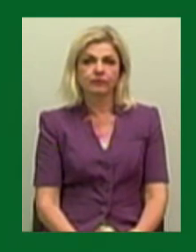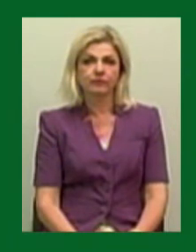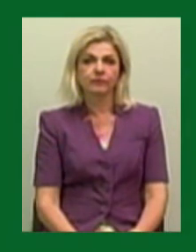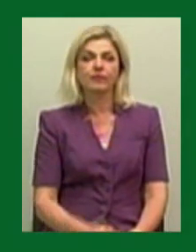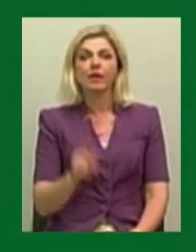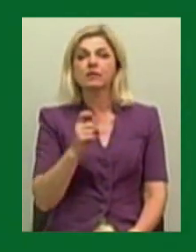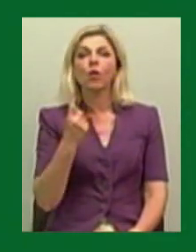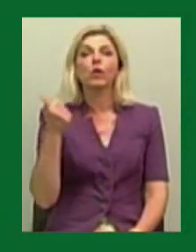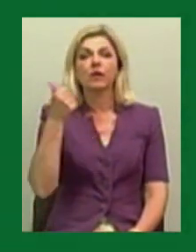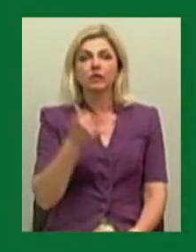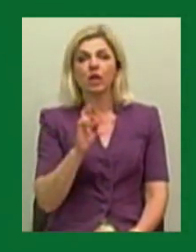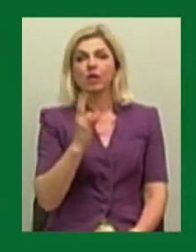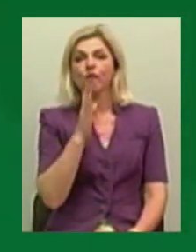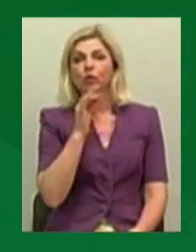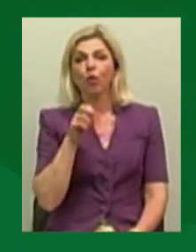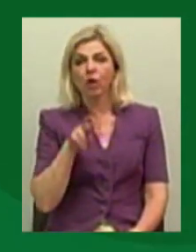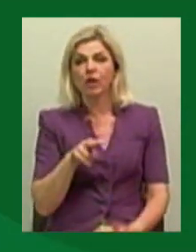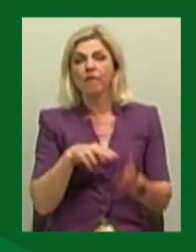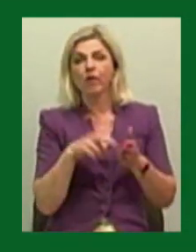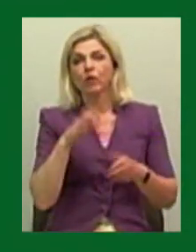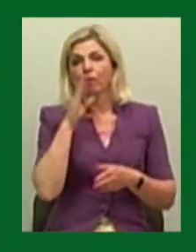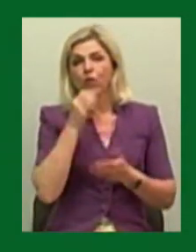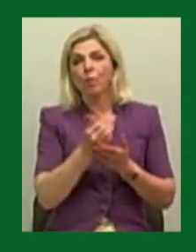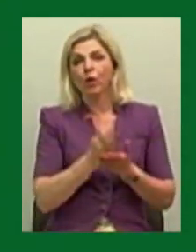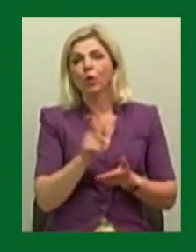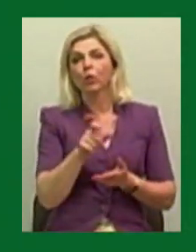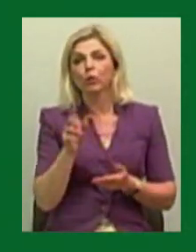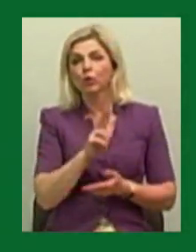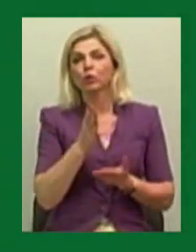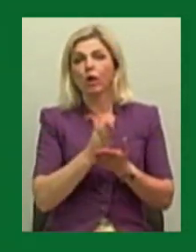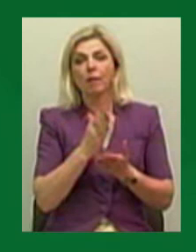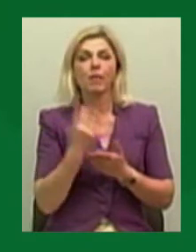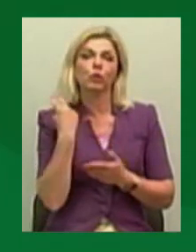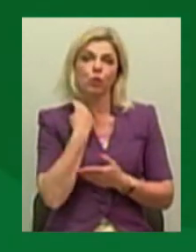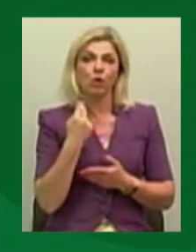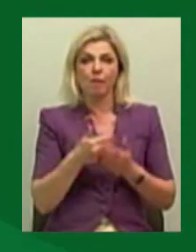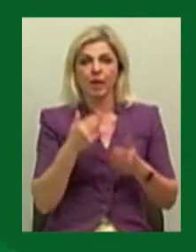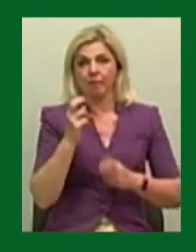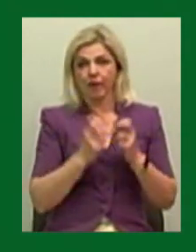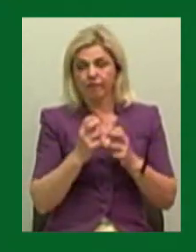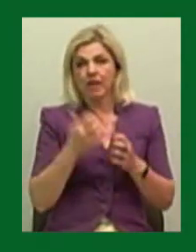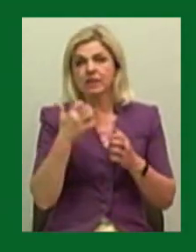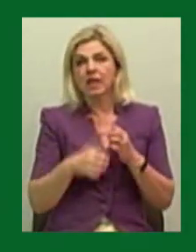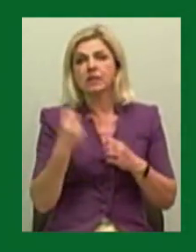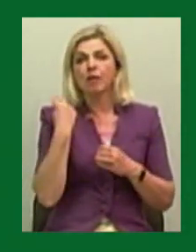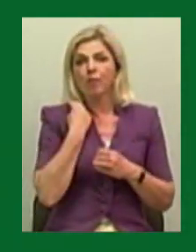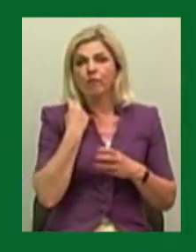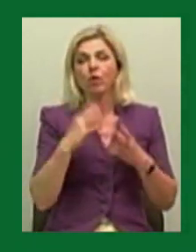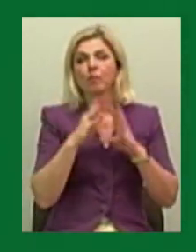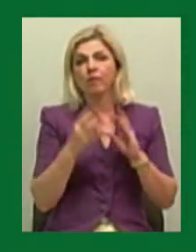За тиждень Миколаївводоканал відключатиме водопостачання людям, які мають борги перед підприємством. Середня заборгованість абонентів